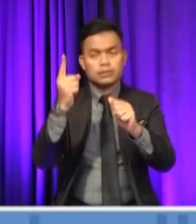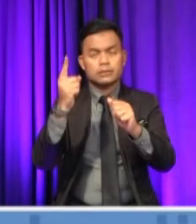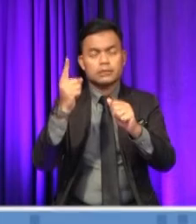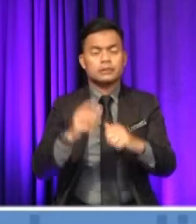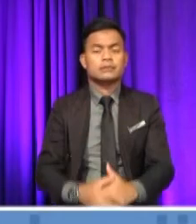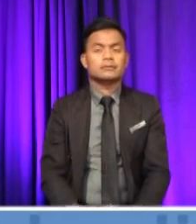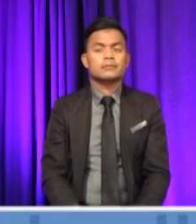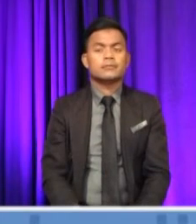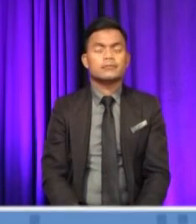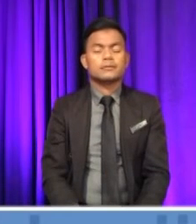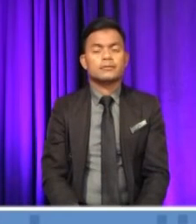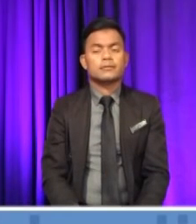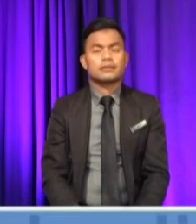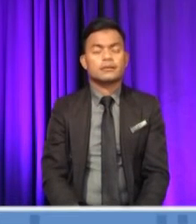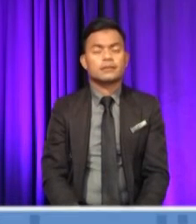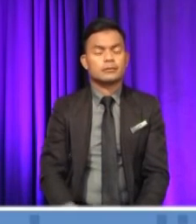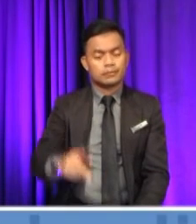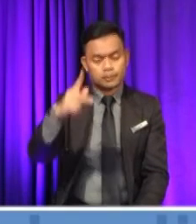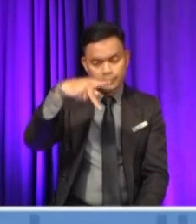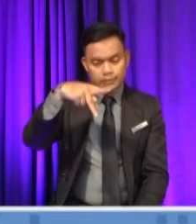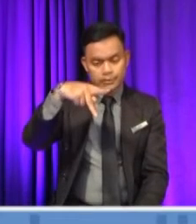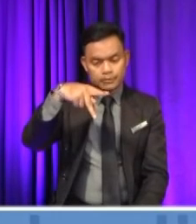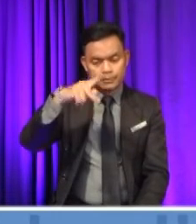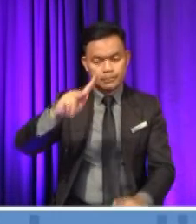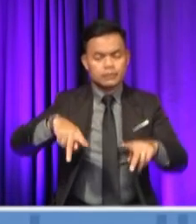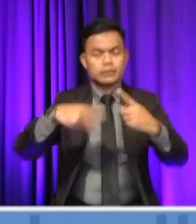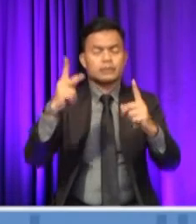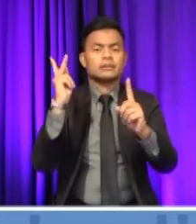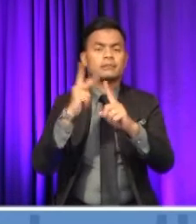P, pergi kepada B, okey, keluar pada